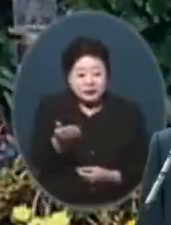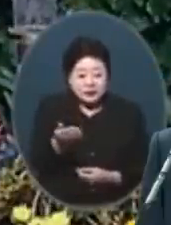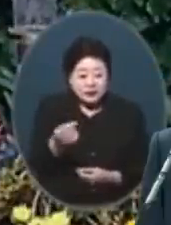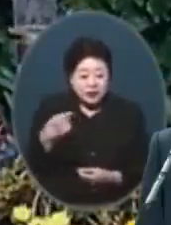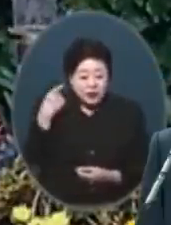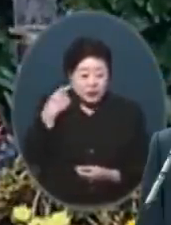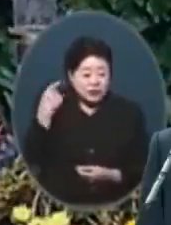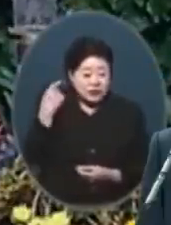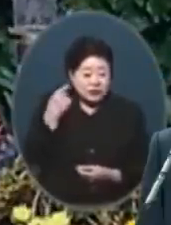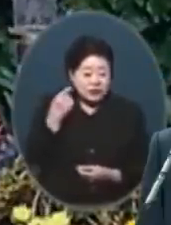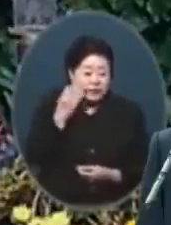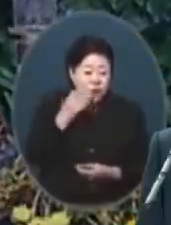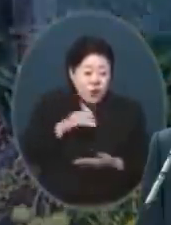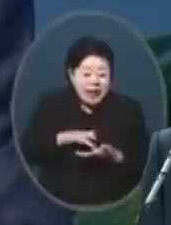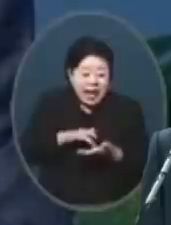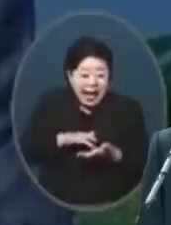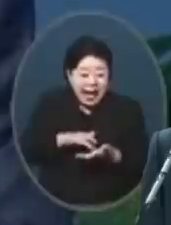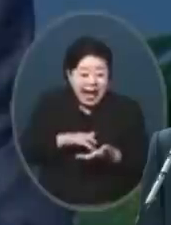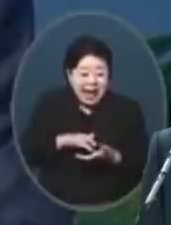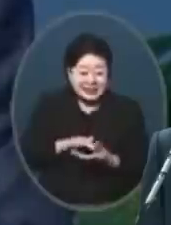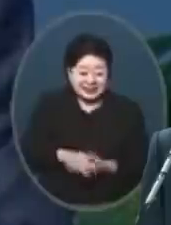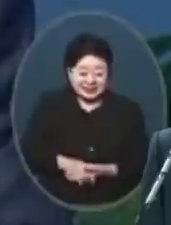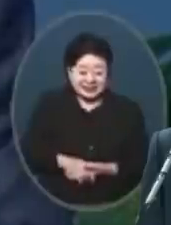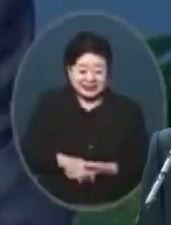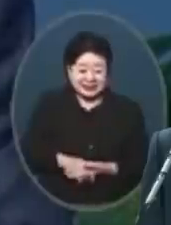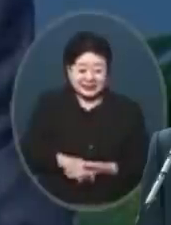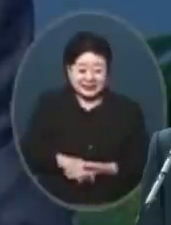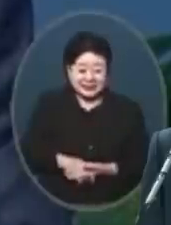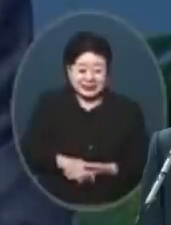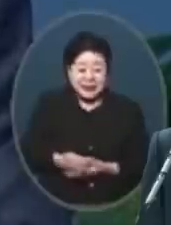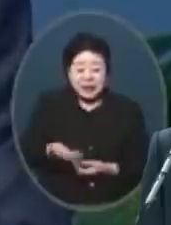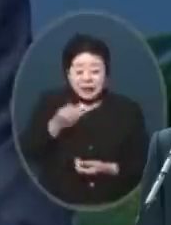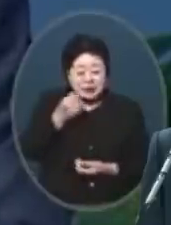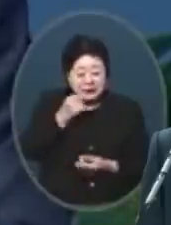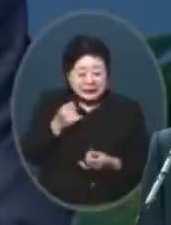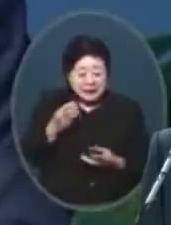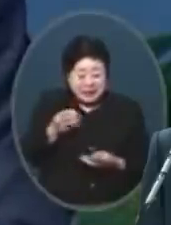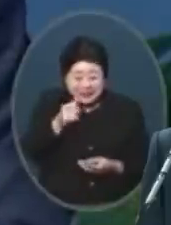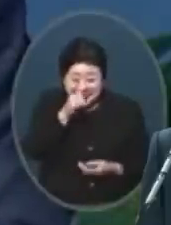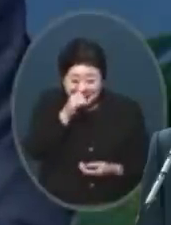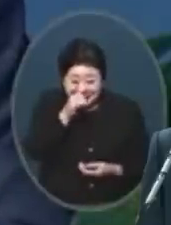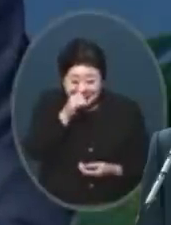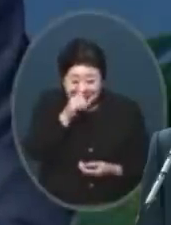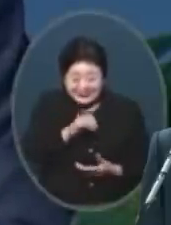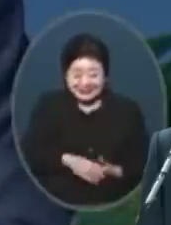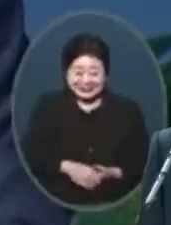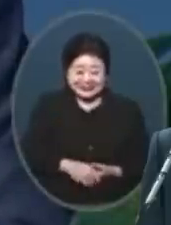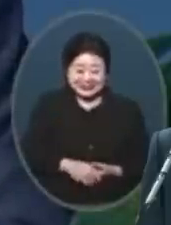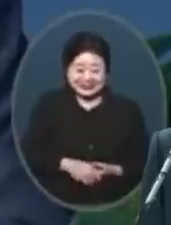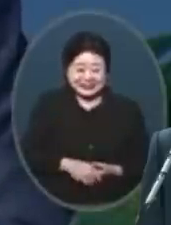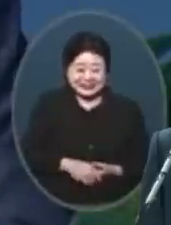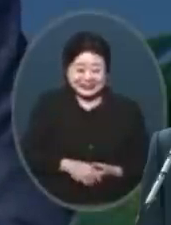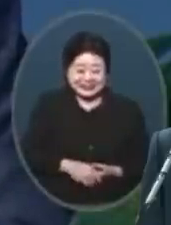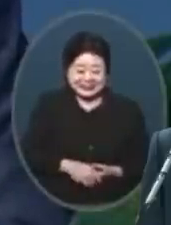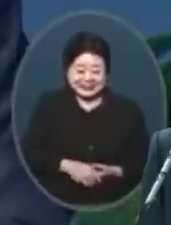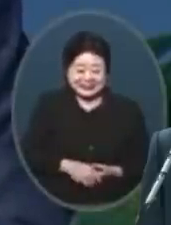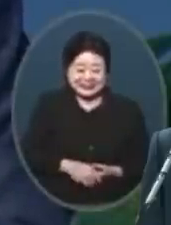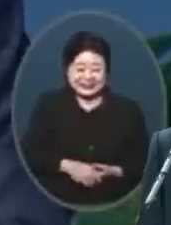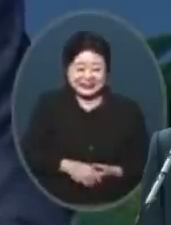귀로서 보약을 많이 잡수지 못한 분이 대단히